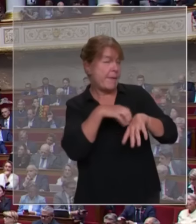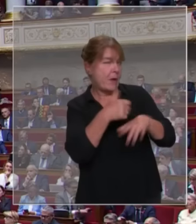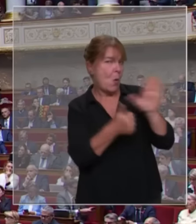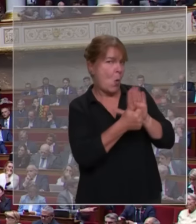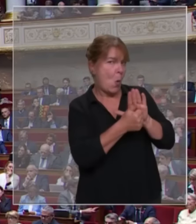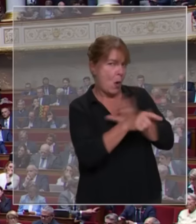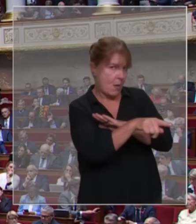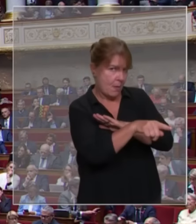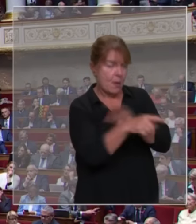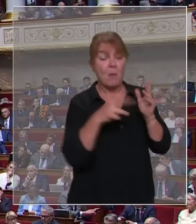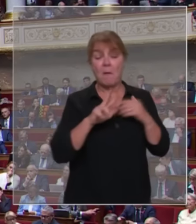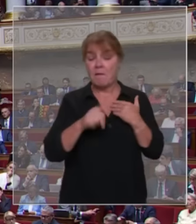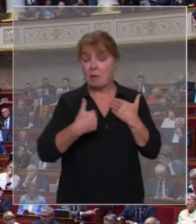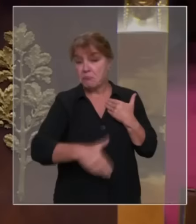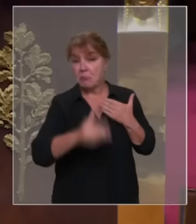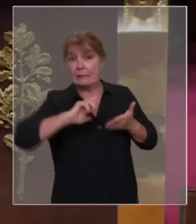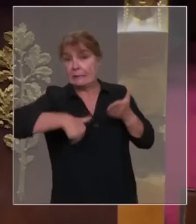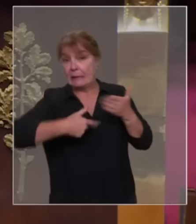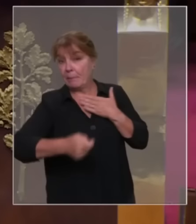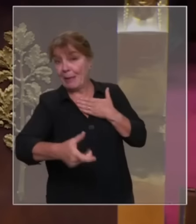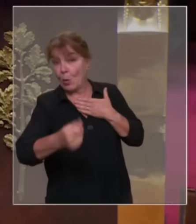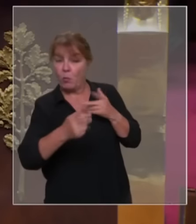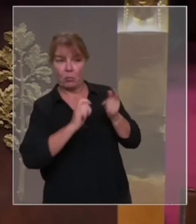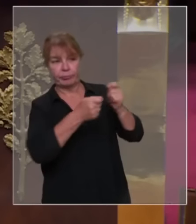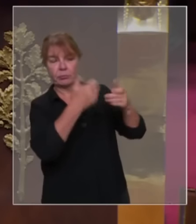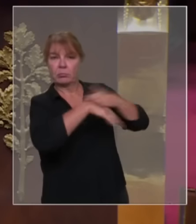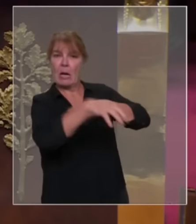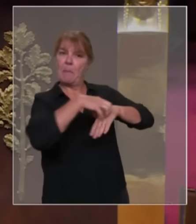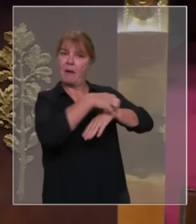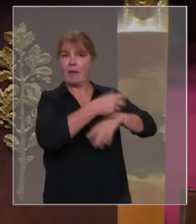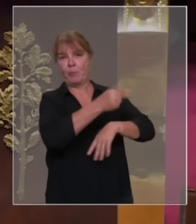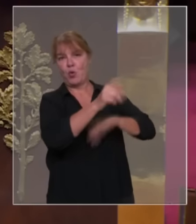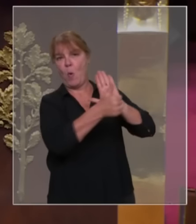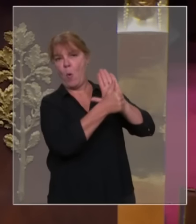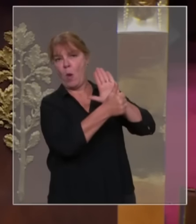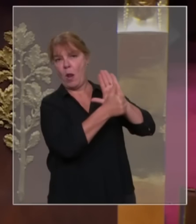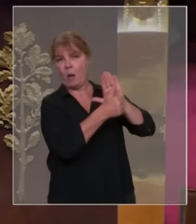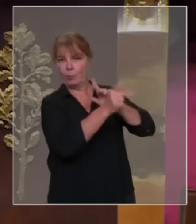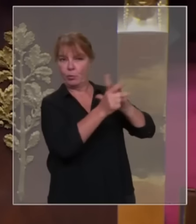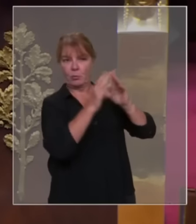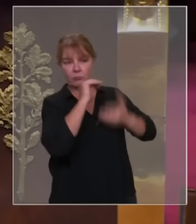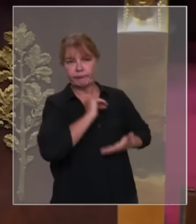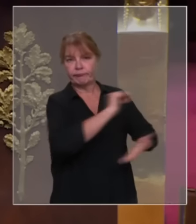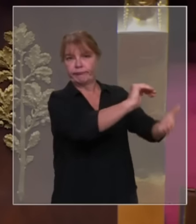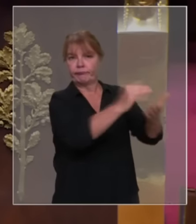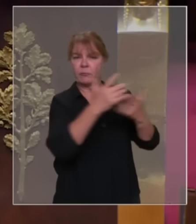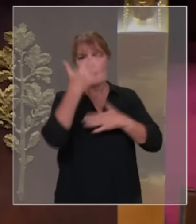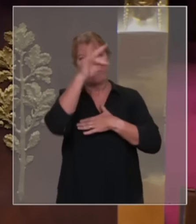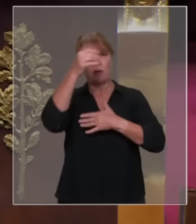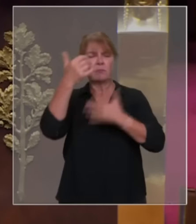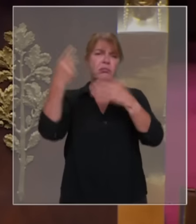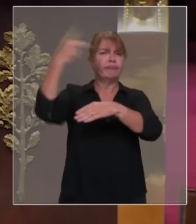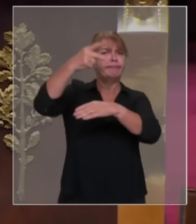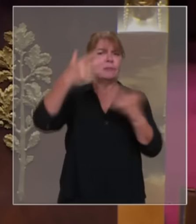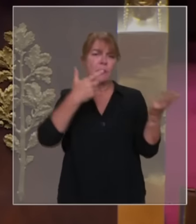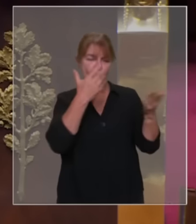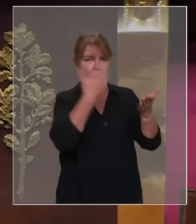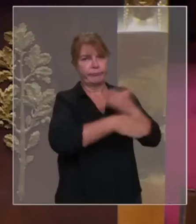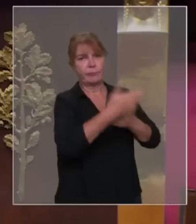Je signerai d'ailleurs rapidement une instruction pour leur permettre de déroger davantage au cadre national à chaque fois que ça